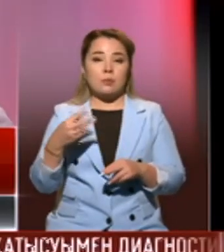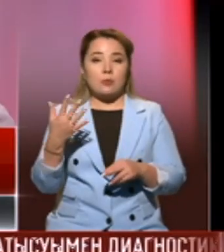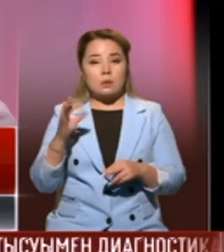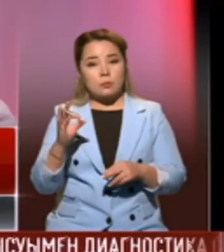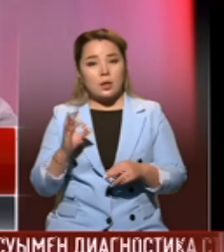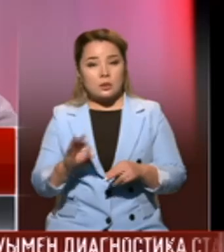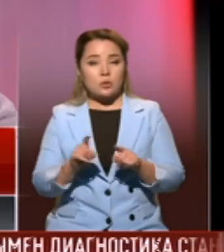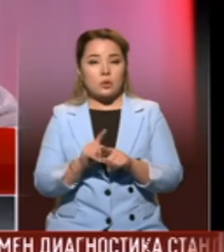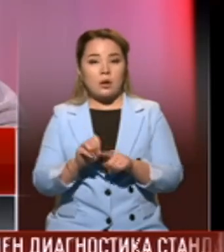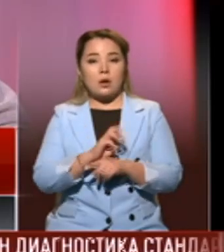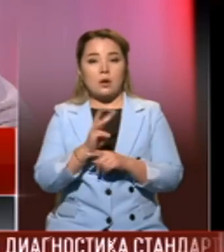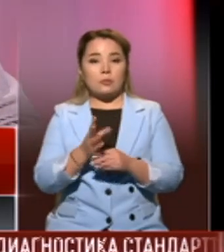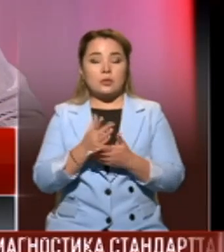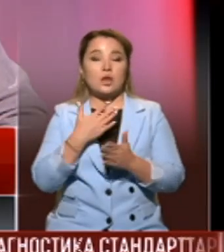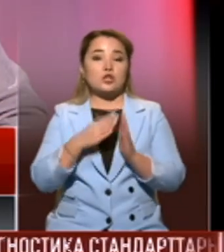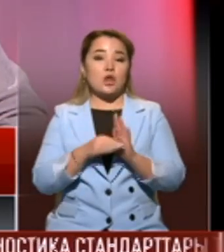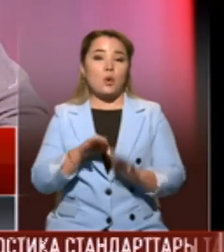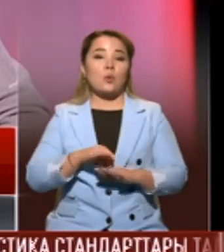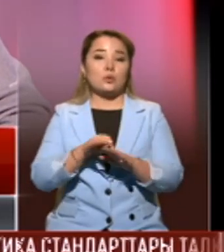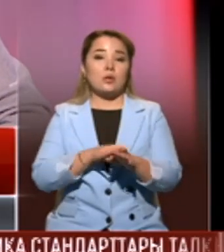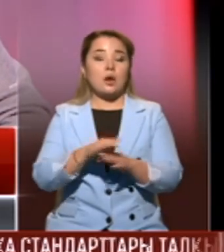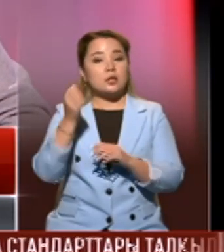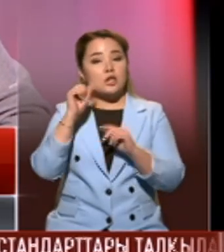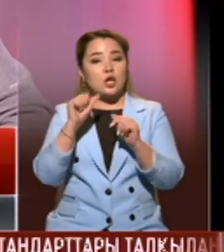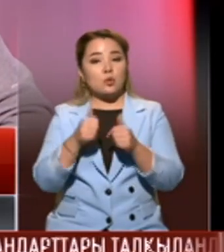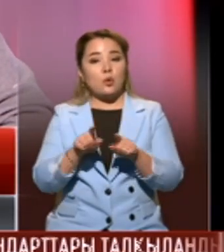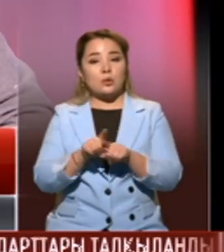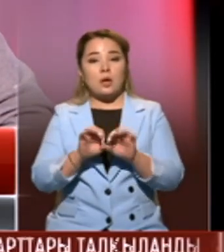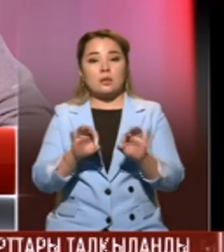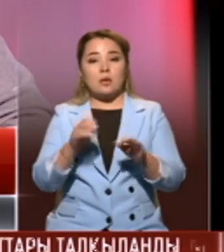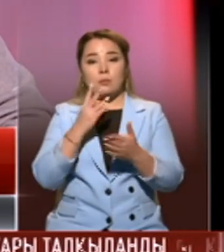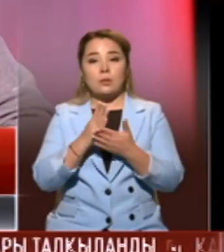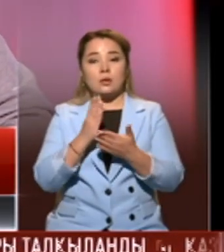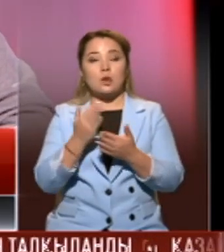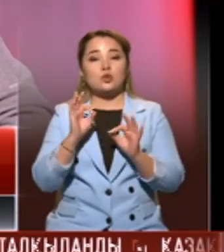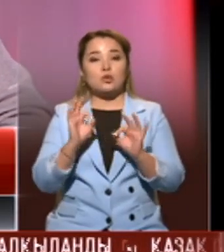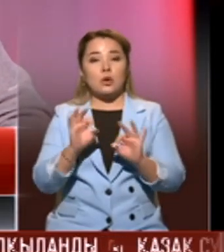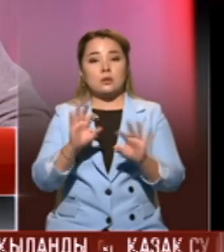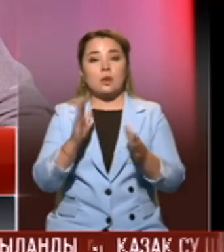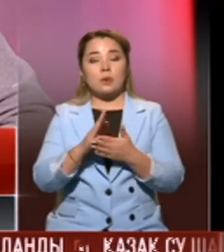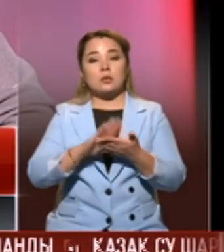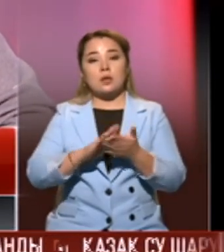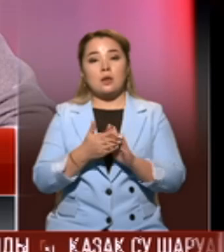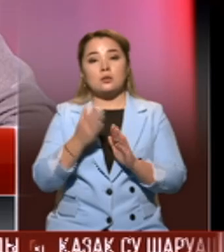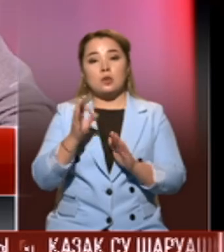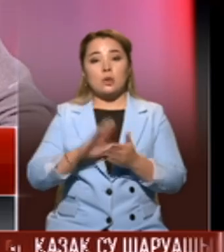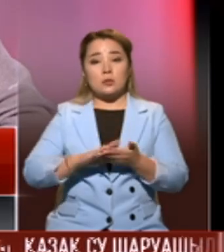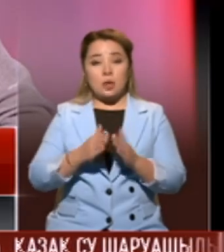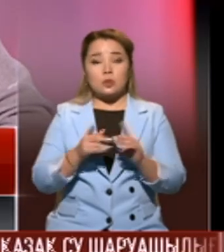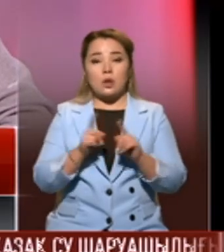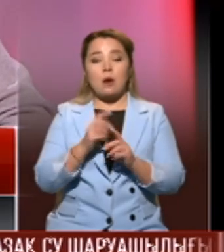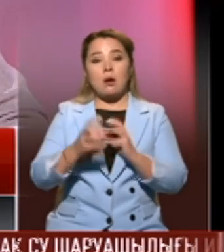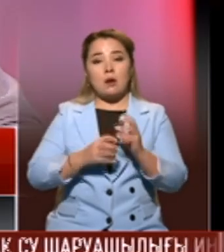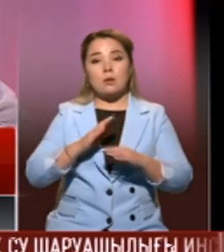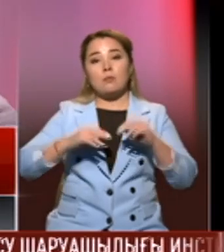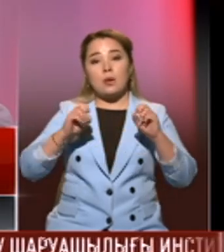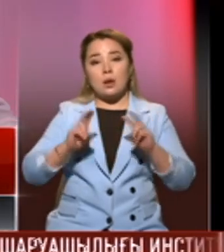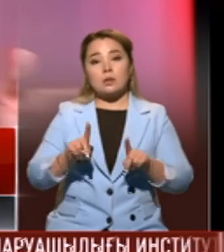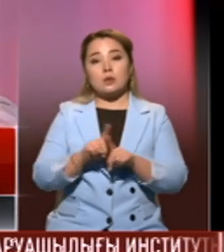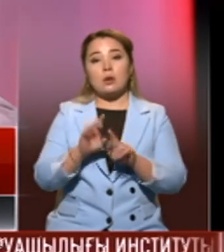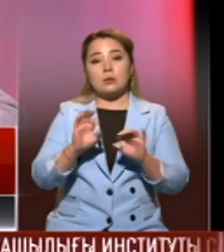қамтиды ма, бірақ жалпы сайлаудың силуэтін соған қарап, жаңағы Асхат мырза дұрыс айтады. Әлеумет халықаралық жаңағы әлемдік практикада бар